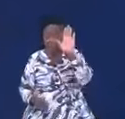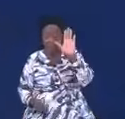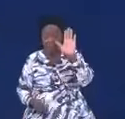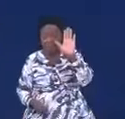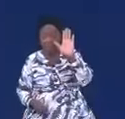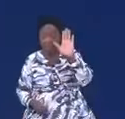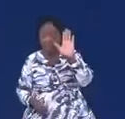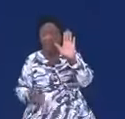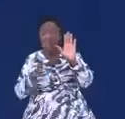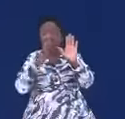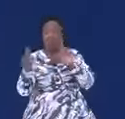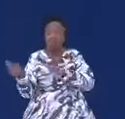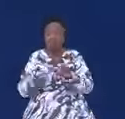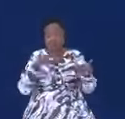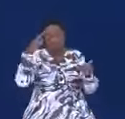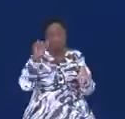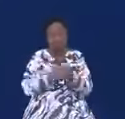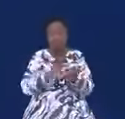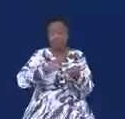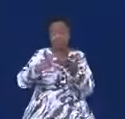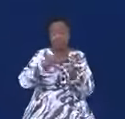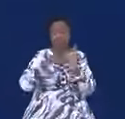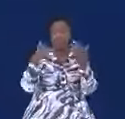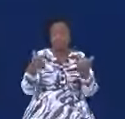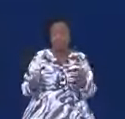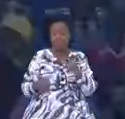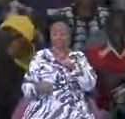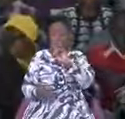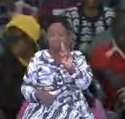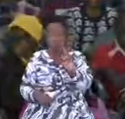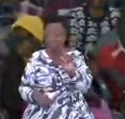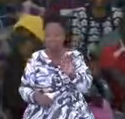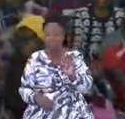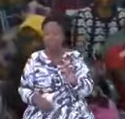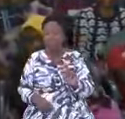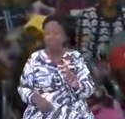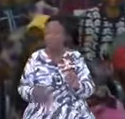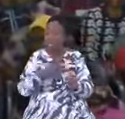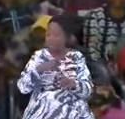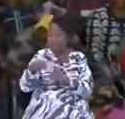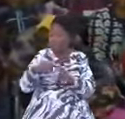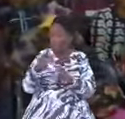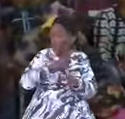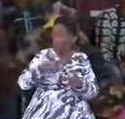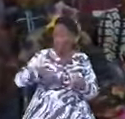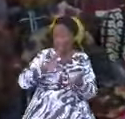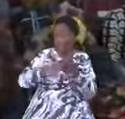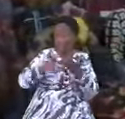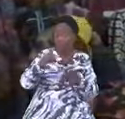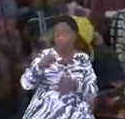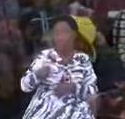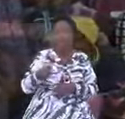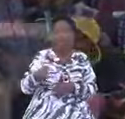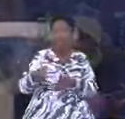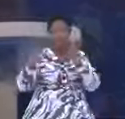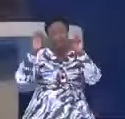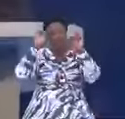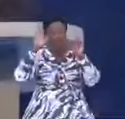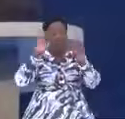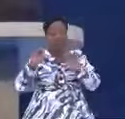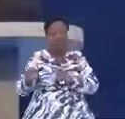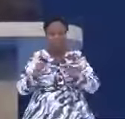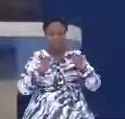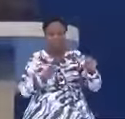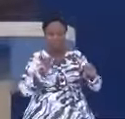pour ce pardon mais car dieu te pardonne eva d'affranchir la